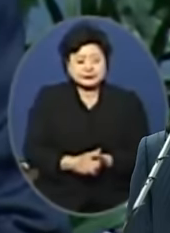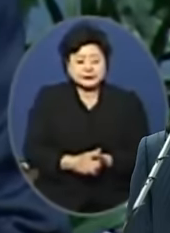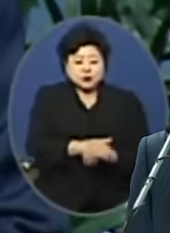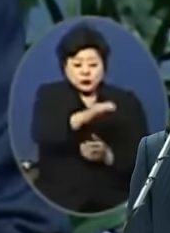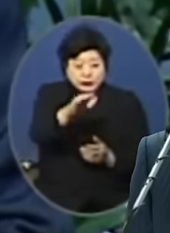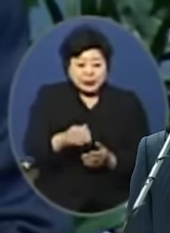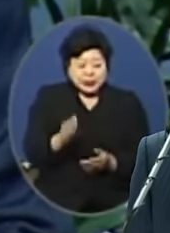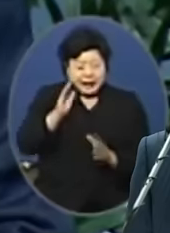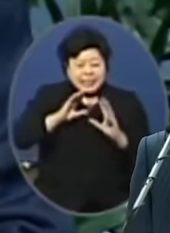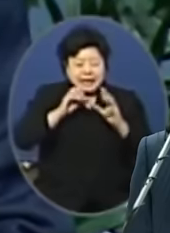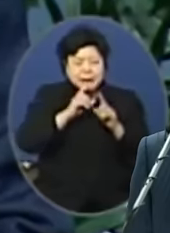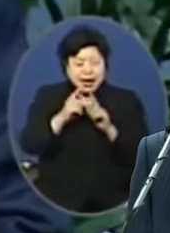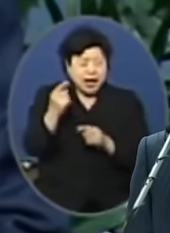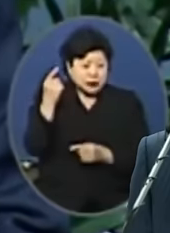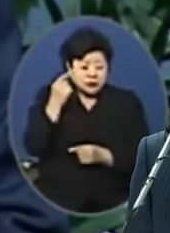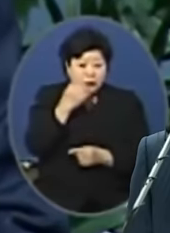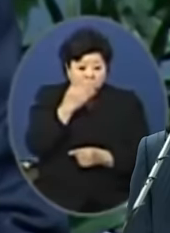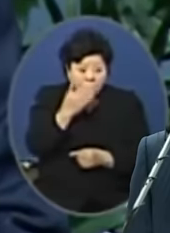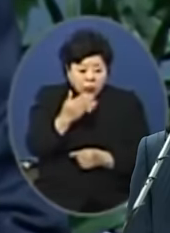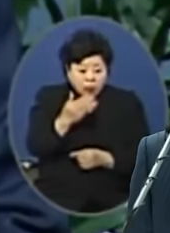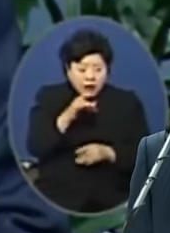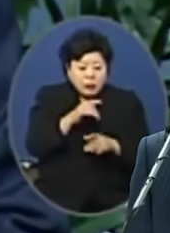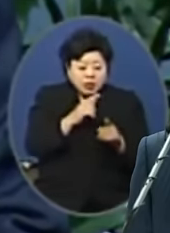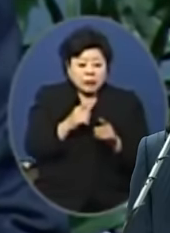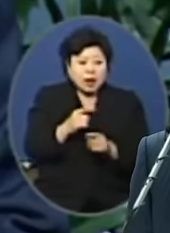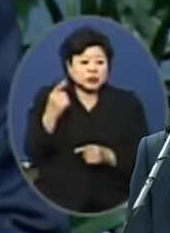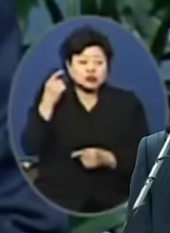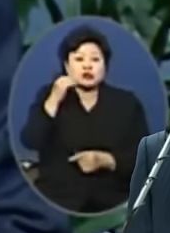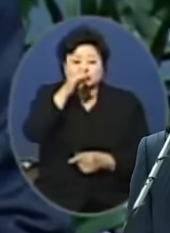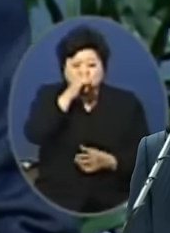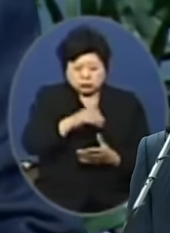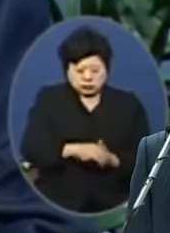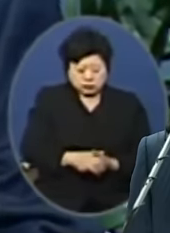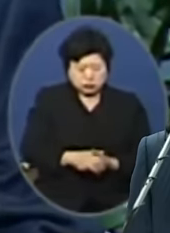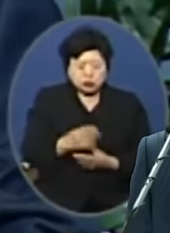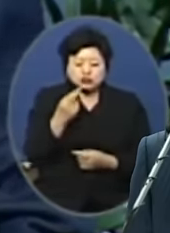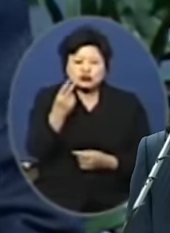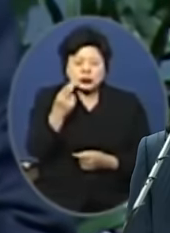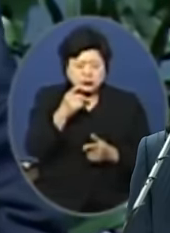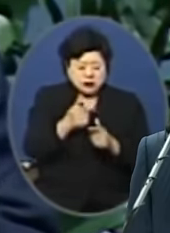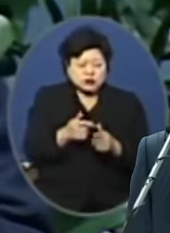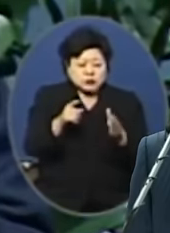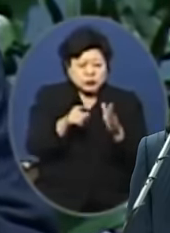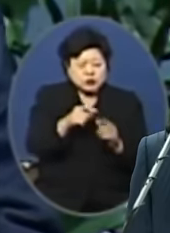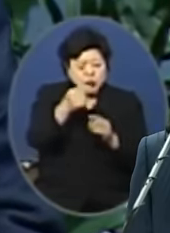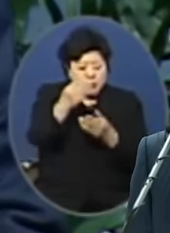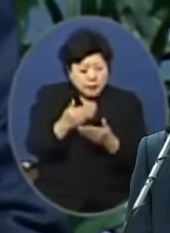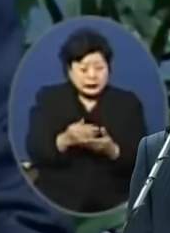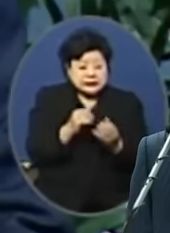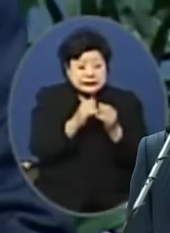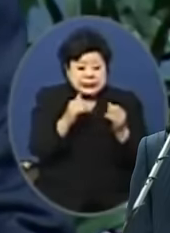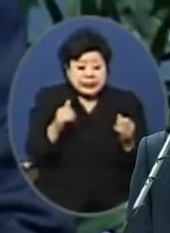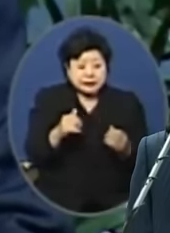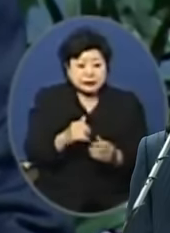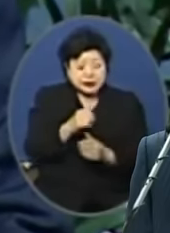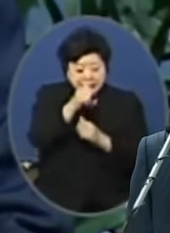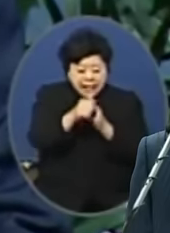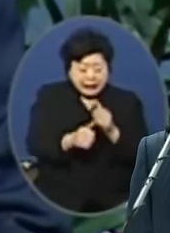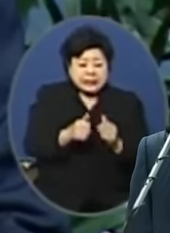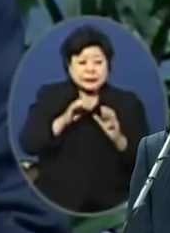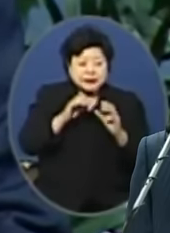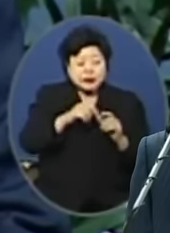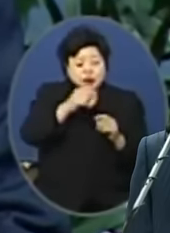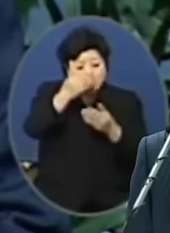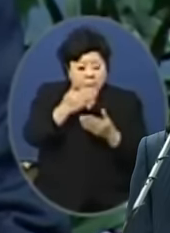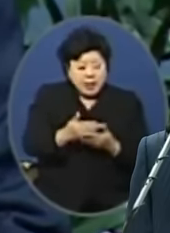우리가 하늘나라 말을 들을 수도 있고 마귀의 말을 들을 수도 있는 것입니다. 예수님을 믿고 구원 얻은 자는